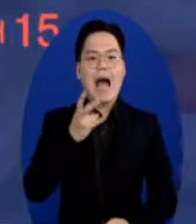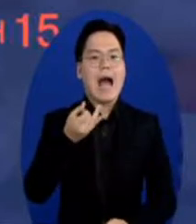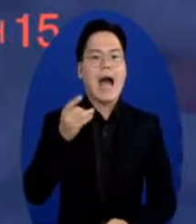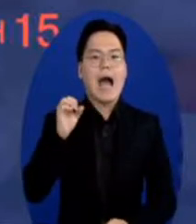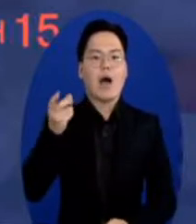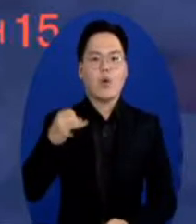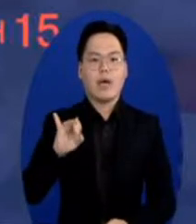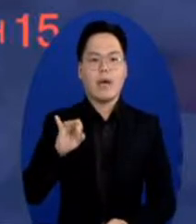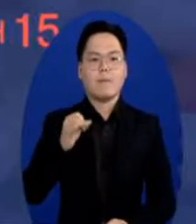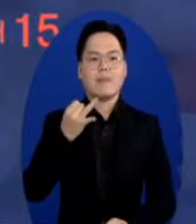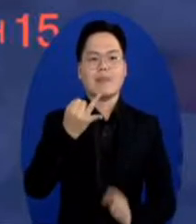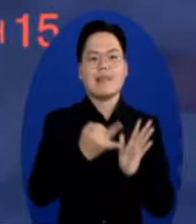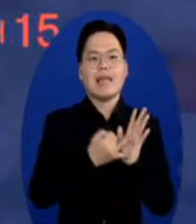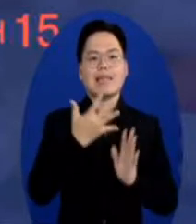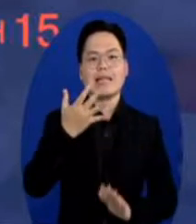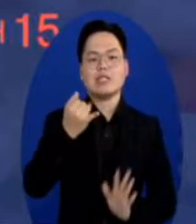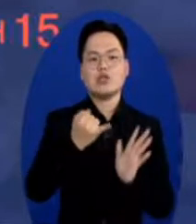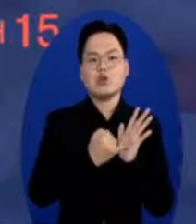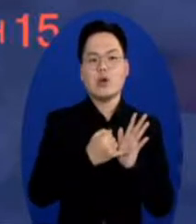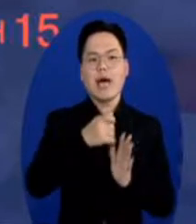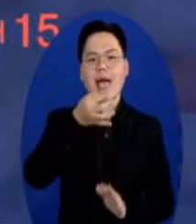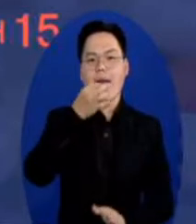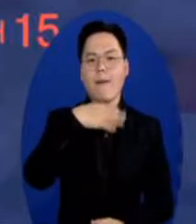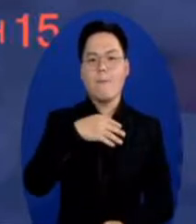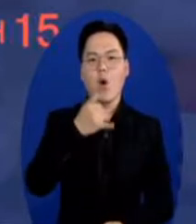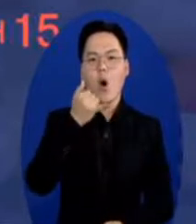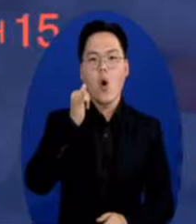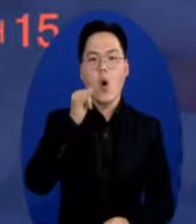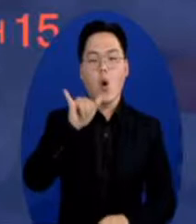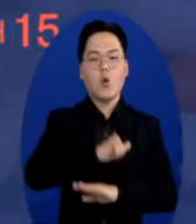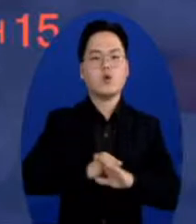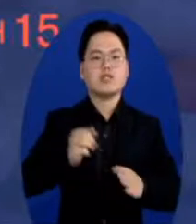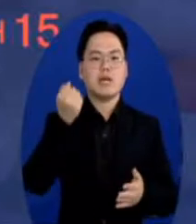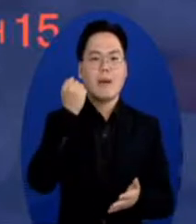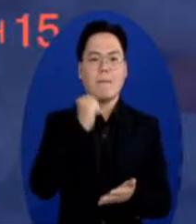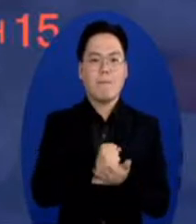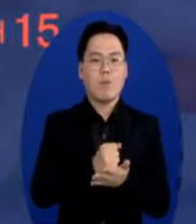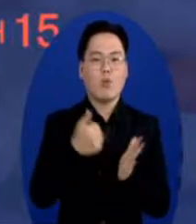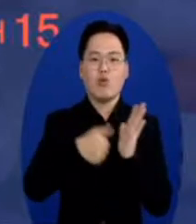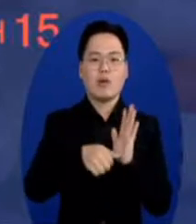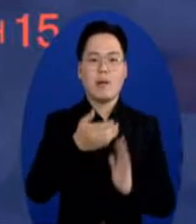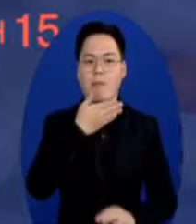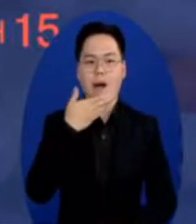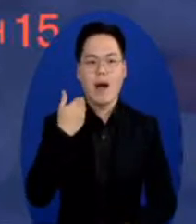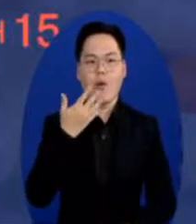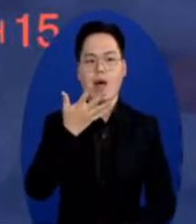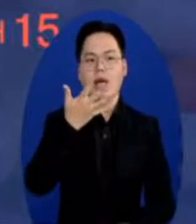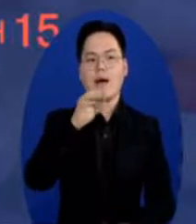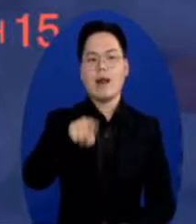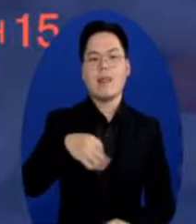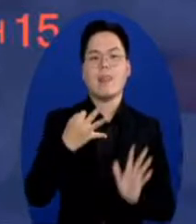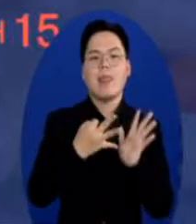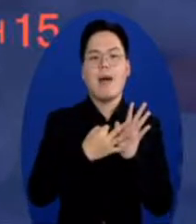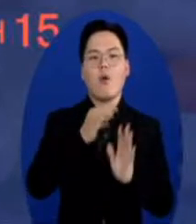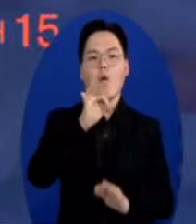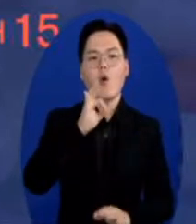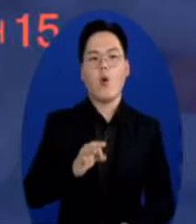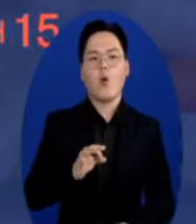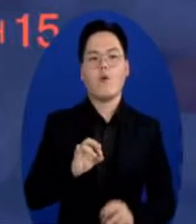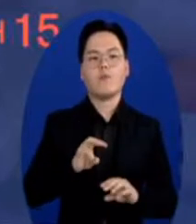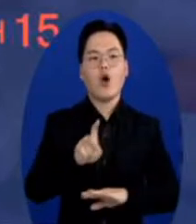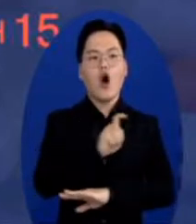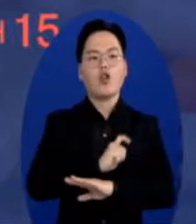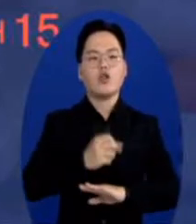төрлийн эм улсын бүртгэлгүй байжээ. Тодорхойлбол хөдөө орон нутгаас сонгосон эмнүүдийн 5.8% нь харин нийслэлээс авсан